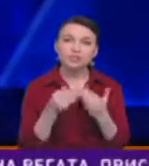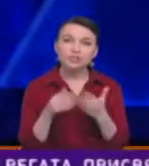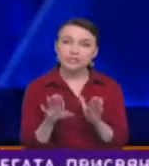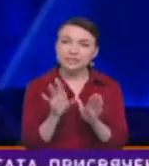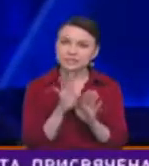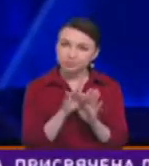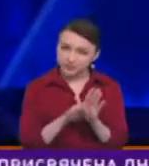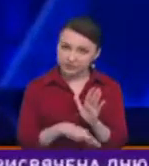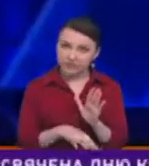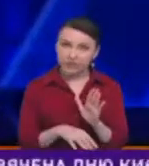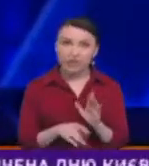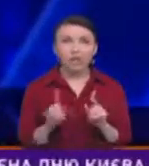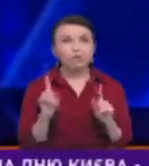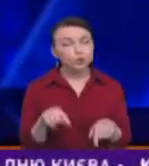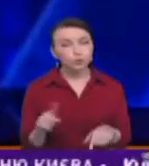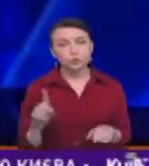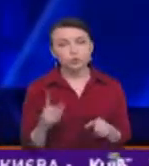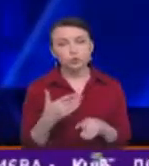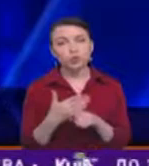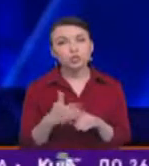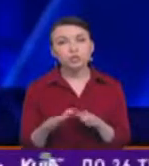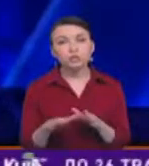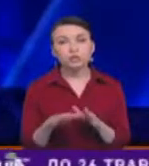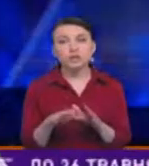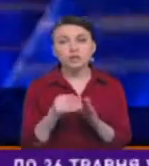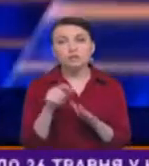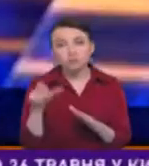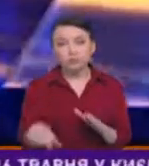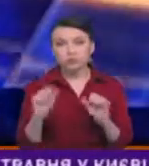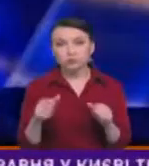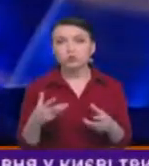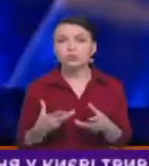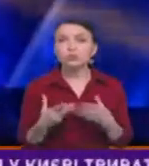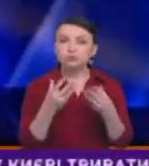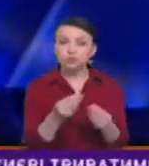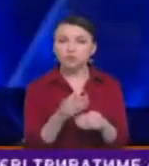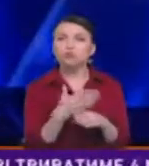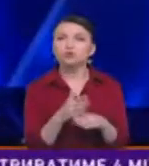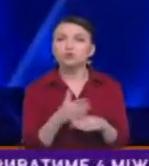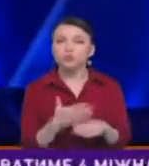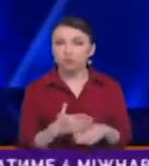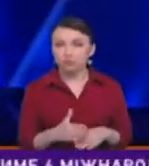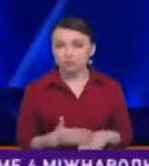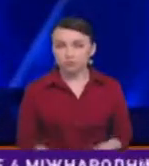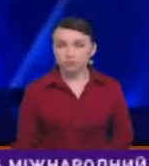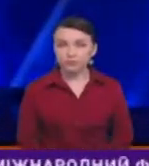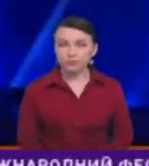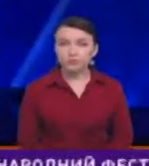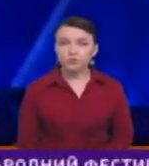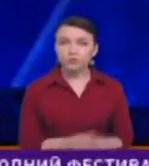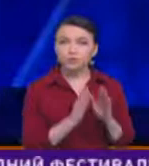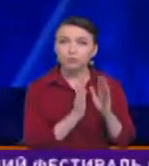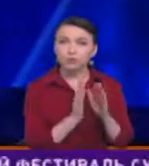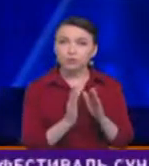що частково виборець може впливати на ранжування по